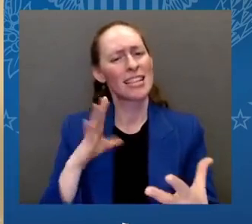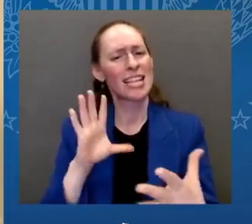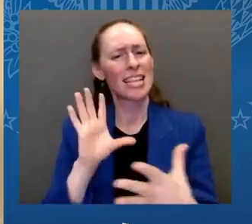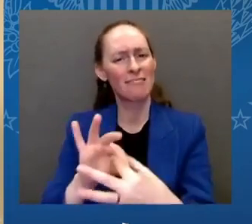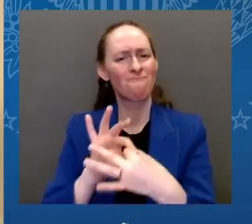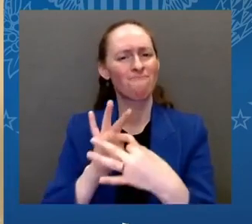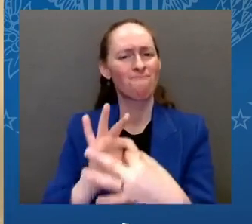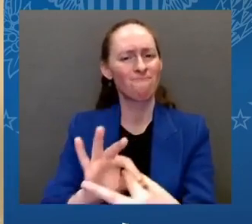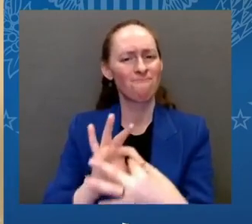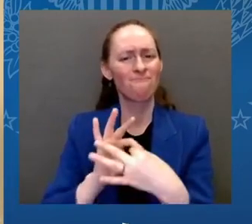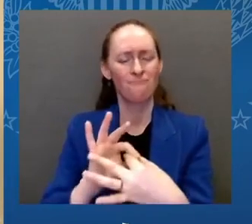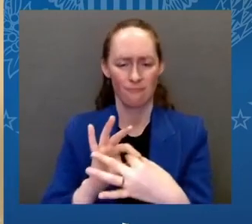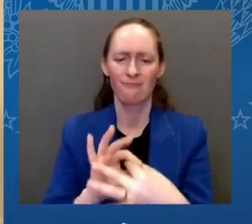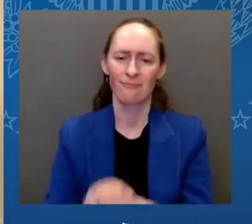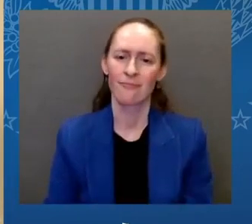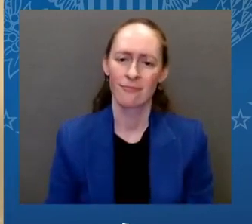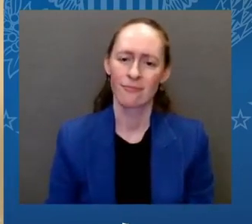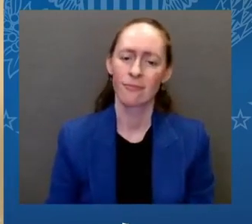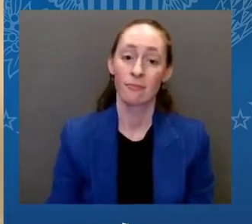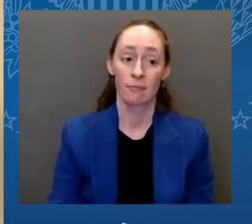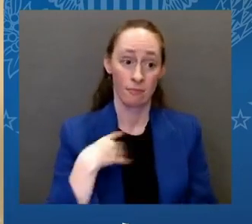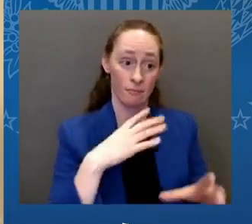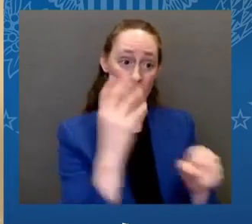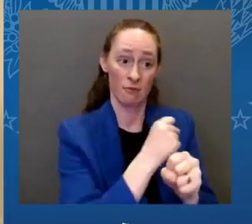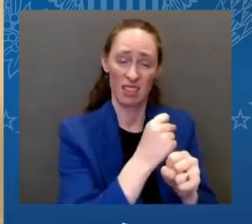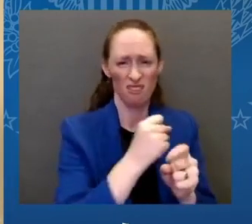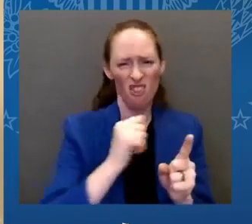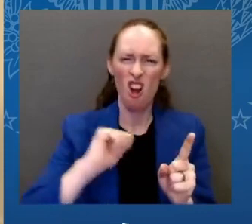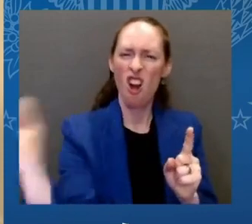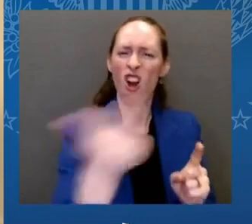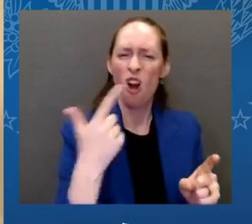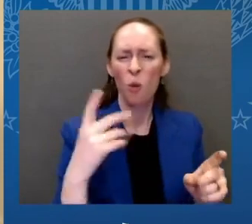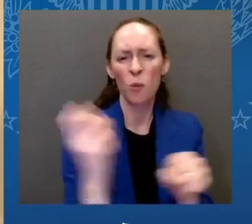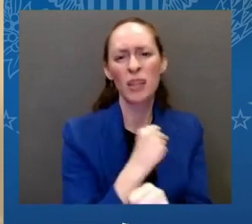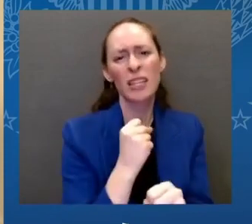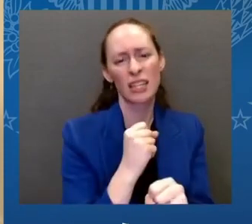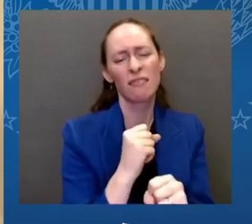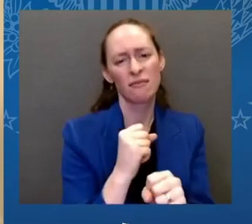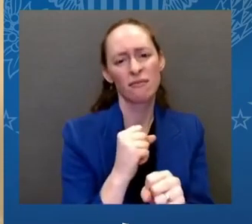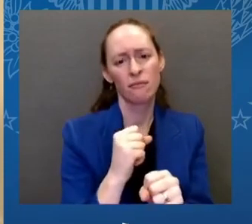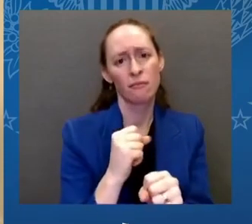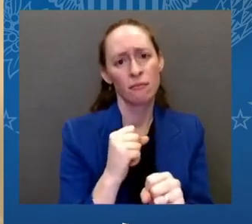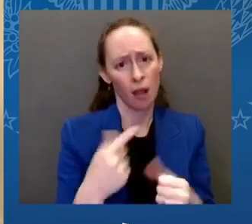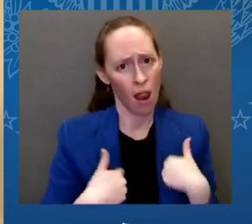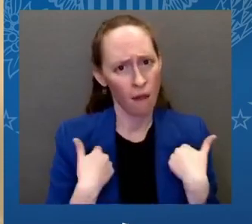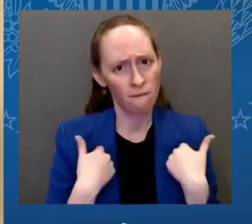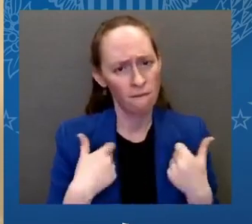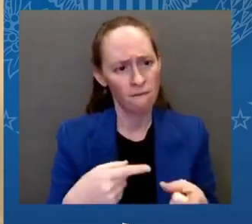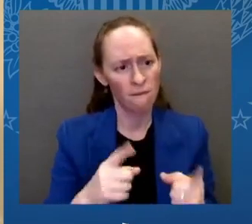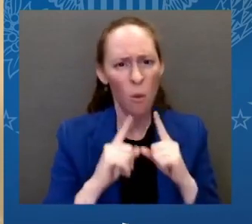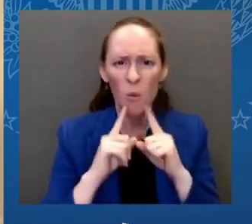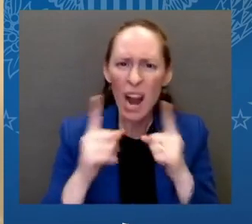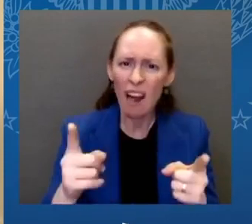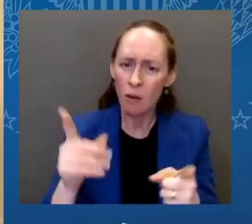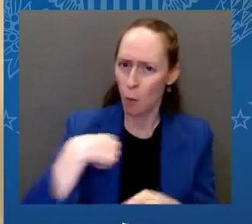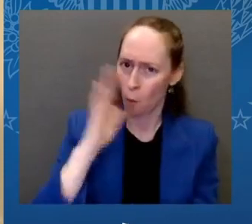змагаємося за нашу спільну перемогу над тиранією. І це реальність життя. І ми переможемо в